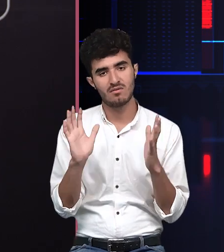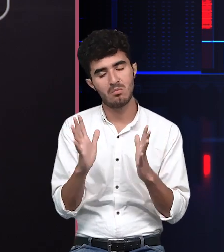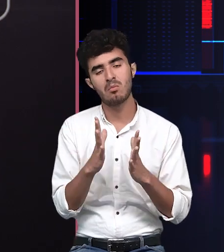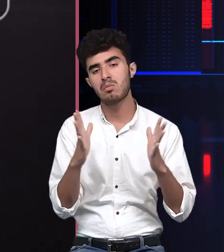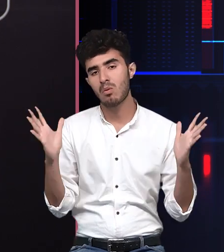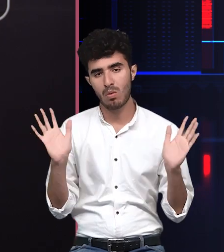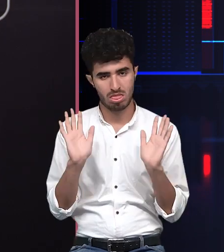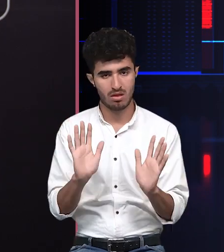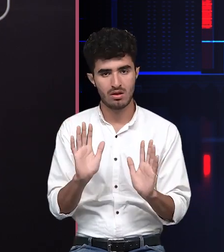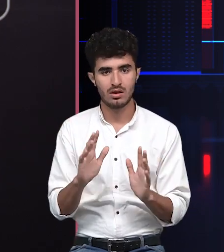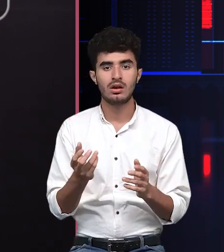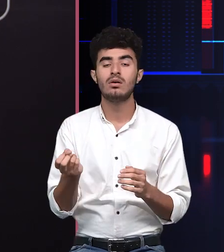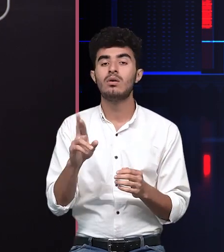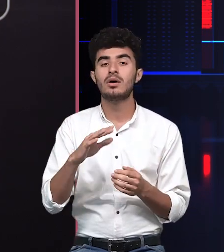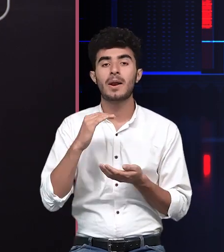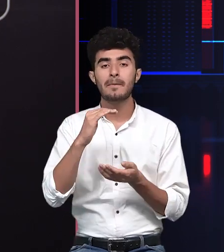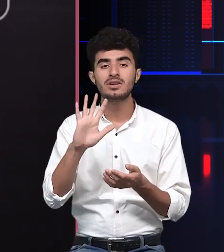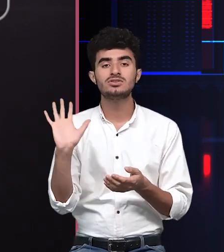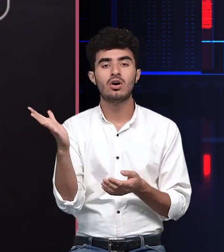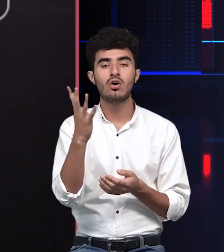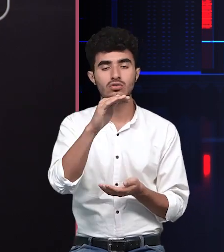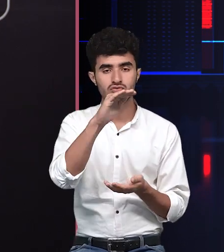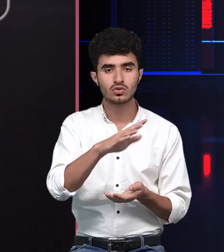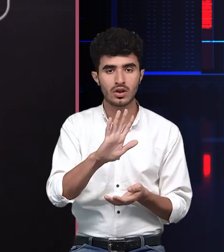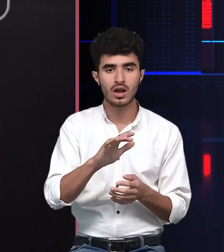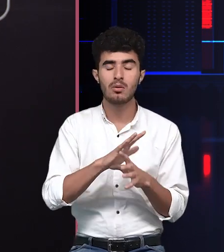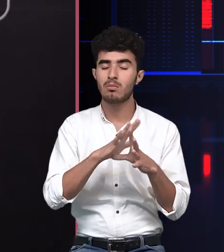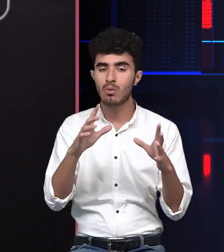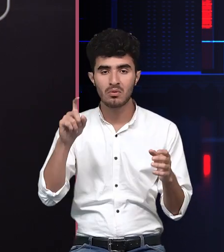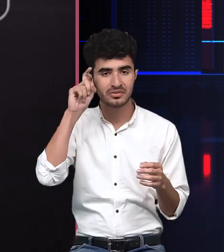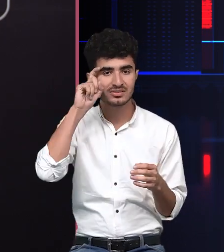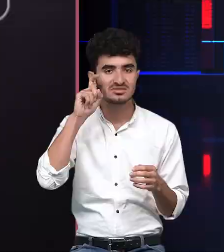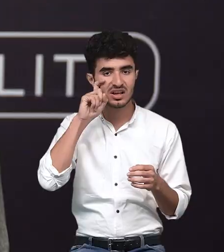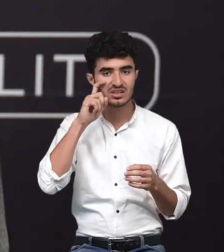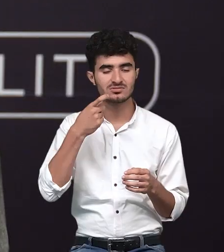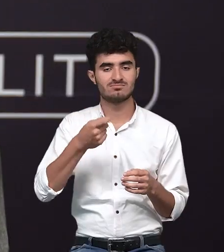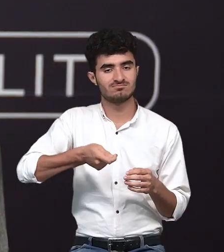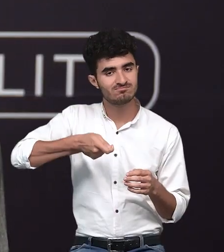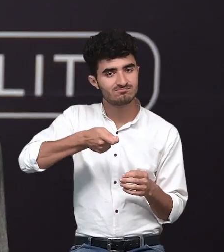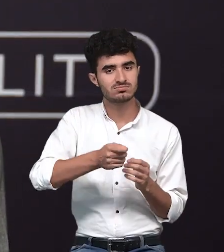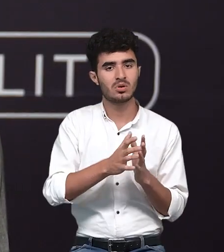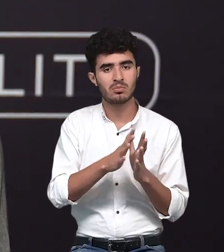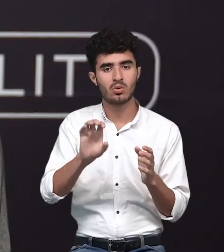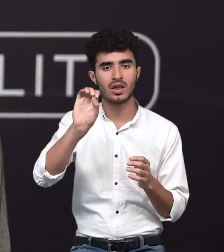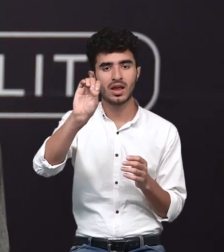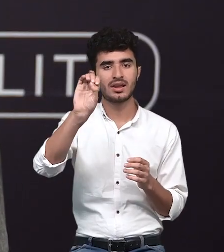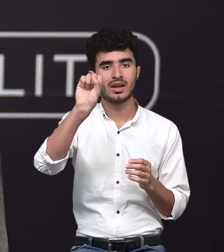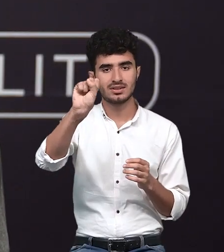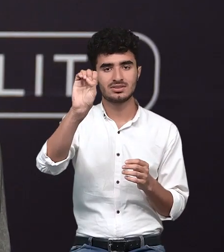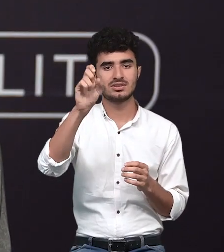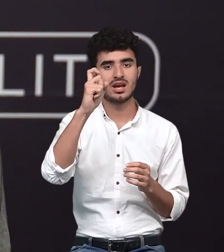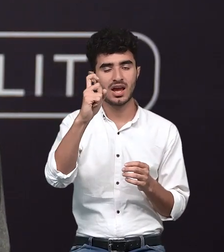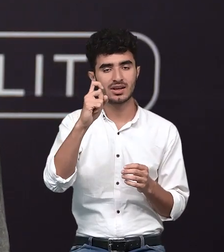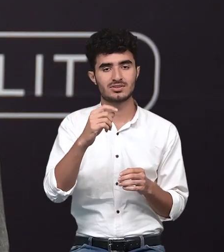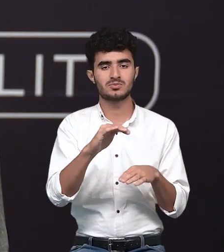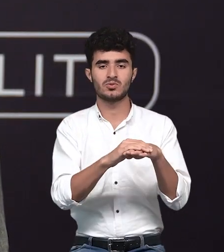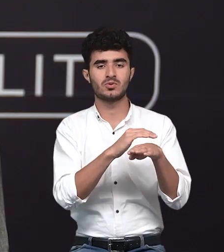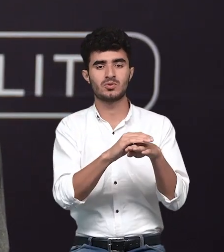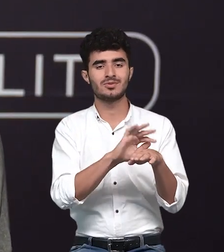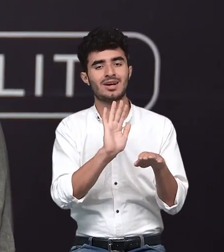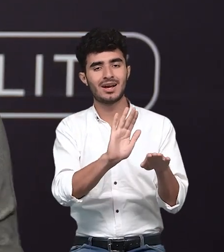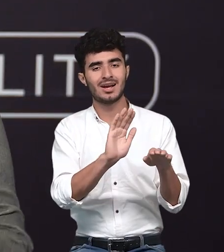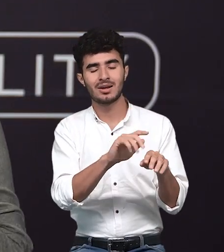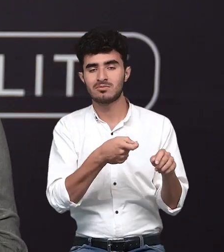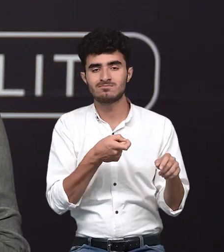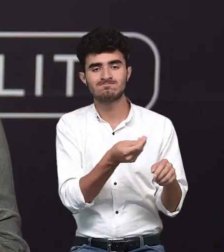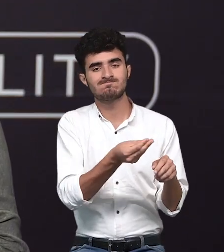हाथों डिस्टर्ब हो जाते हैं। बड़ी बड़ी जॉइंट फैमिलीज़ में रहते हैं, वहाँ बड़ा जो एडल्ट है, बहुत ही करीबी रिलेटिव